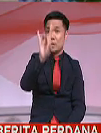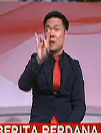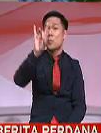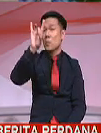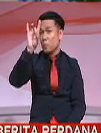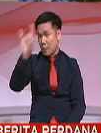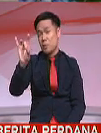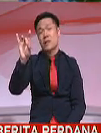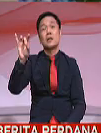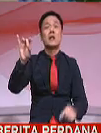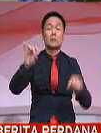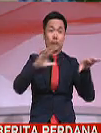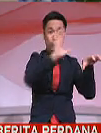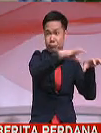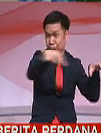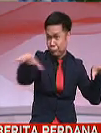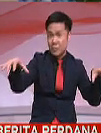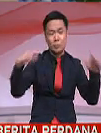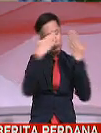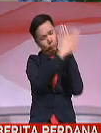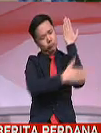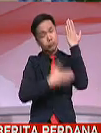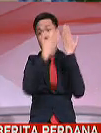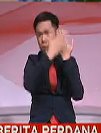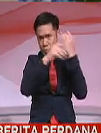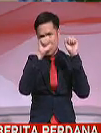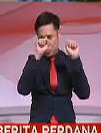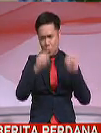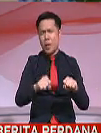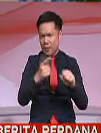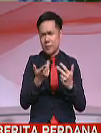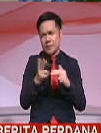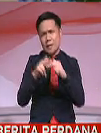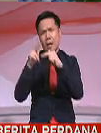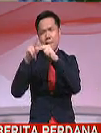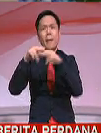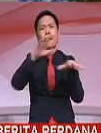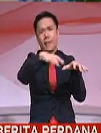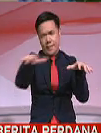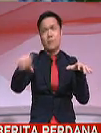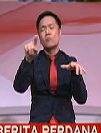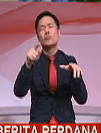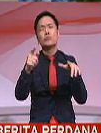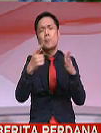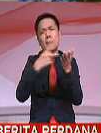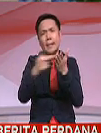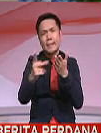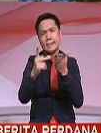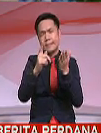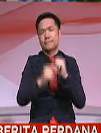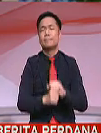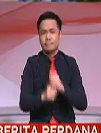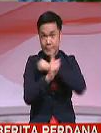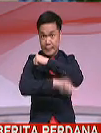kontrolnya Tunisia Ayo beli berhubungan dan telepon ini dan kita kebanyakan lebih Once itu menangani karena kit yang kemungkinan